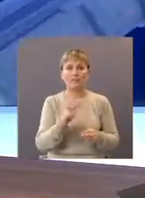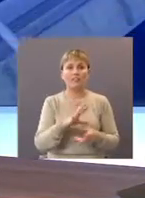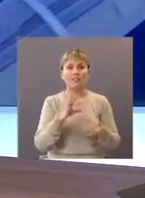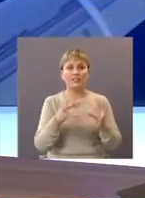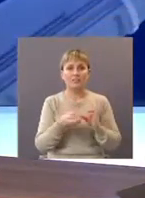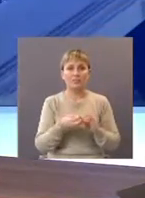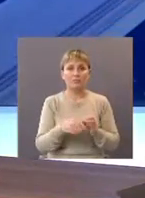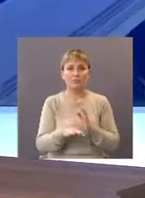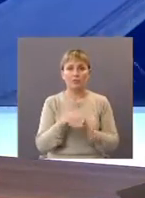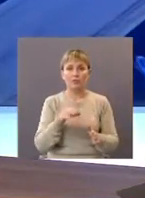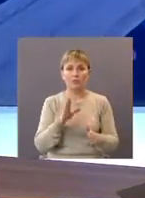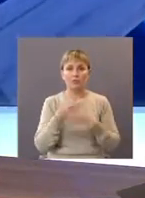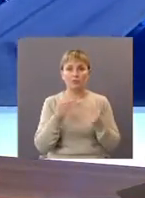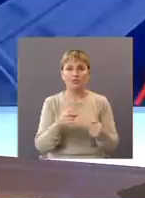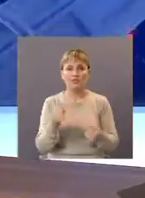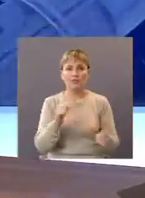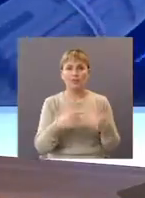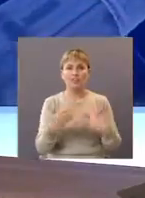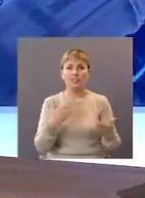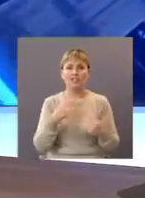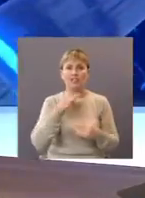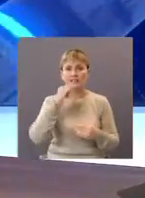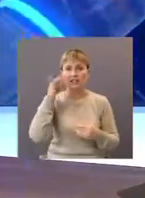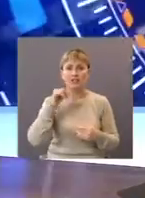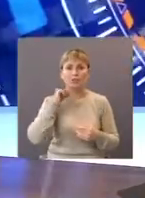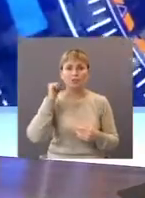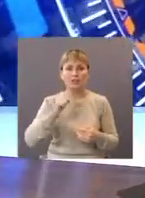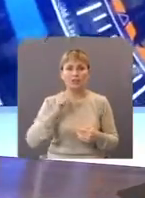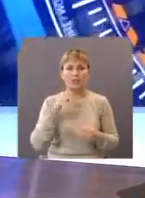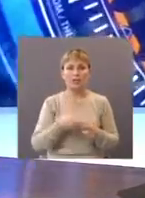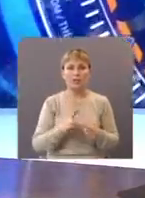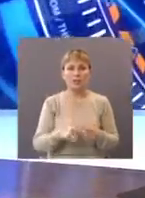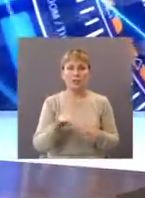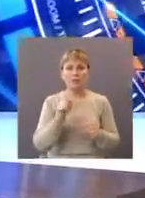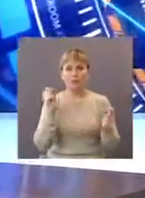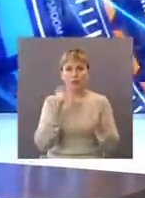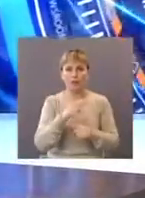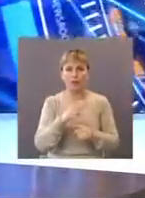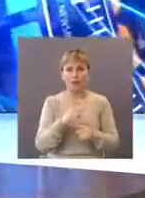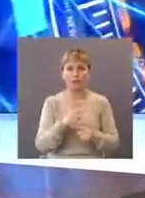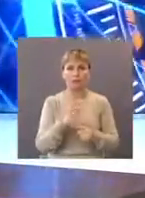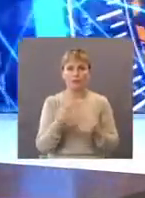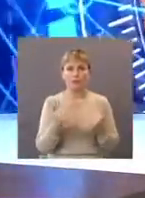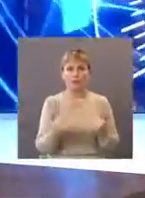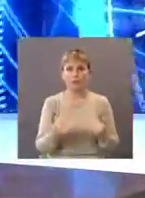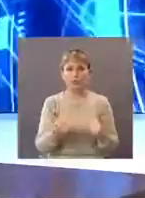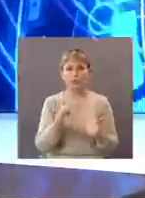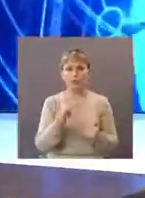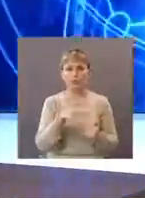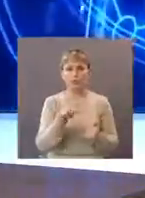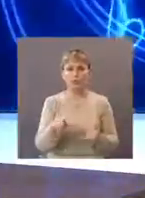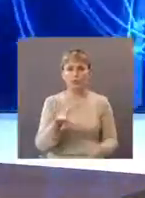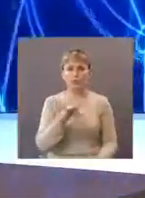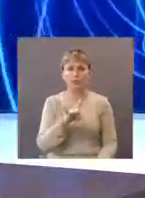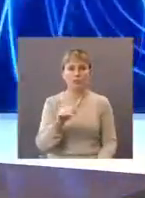итоги выборов могут повлиять на взаимоотношения Казахстана и Узбекистана, об этом мы узнаем, попытаемся узнать прямо сейчас у политолога